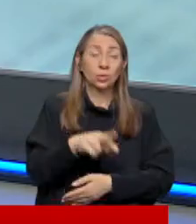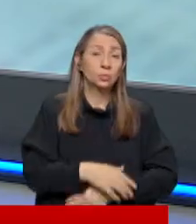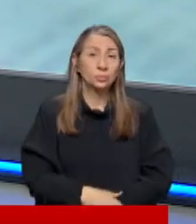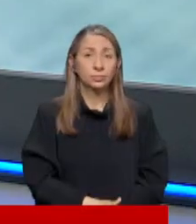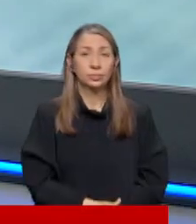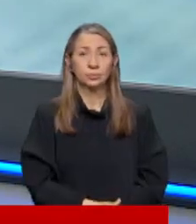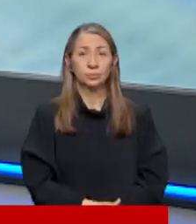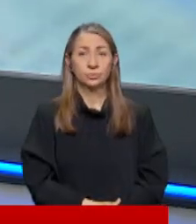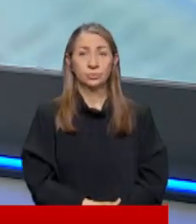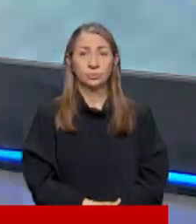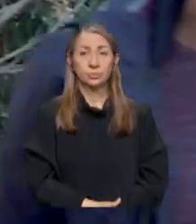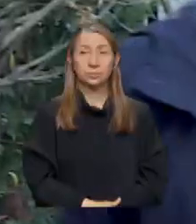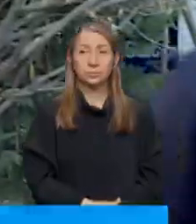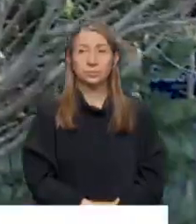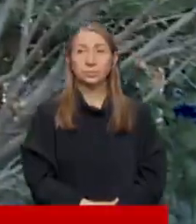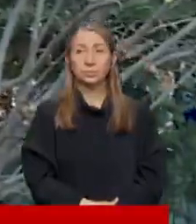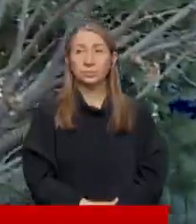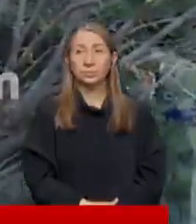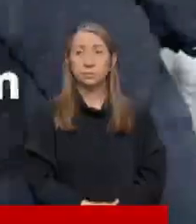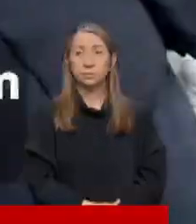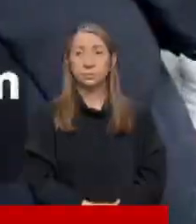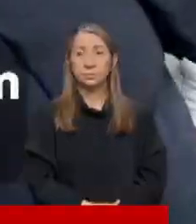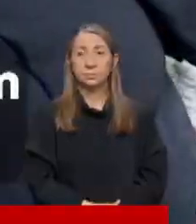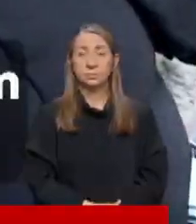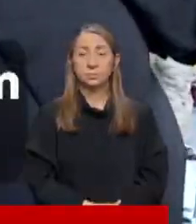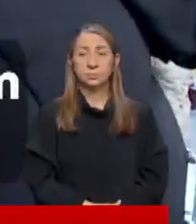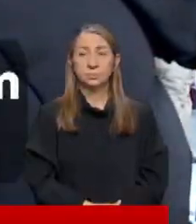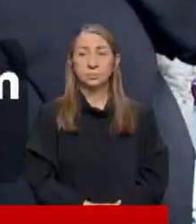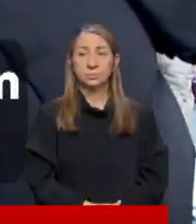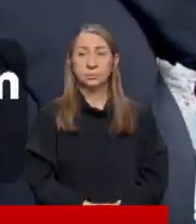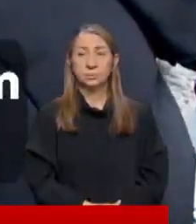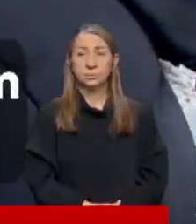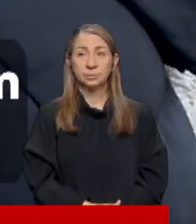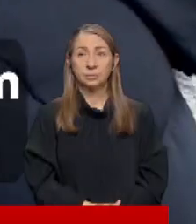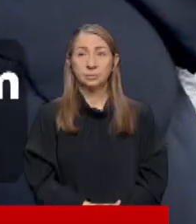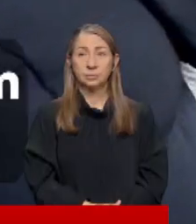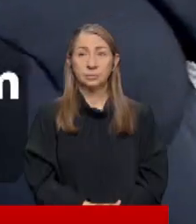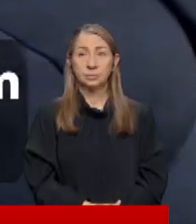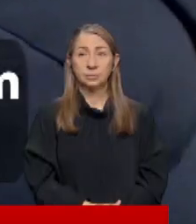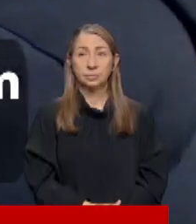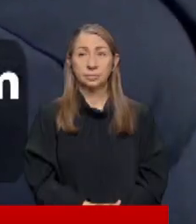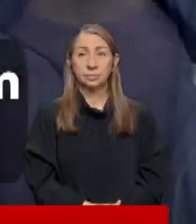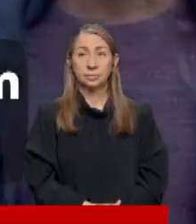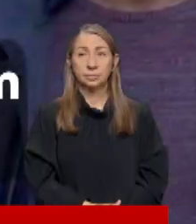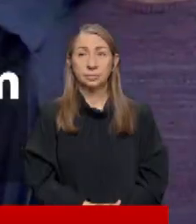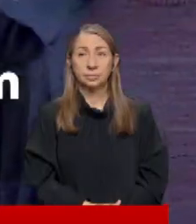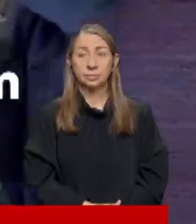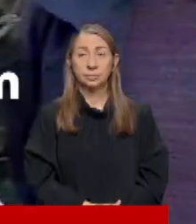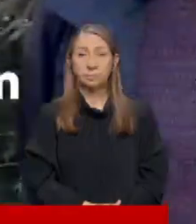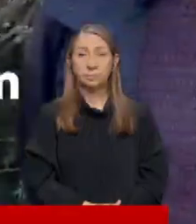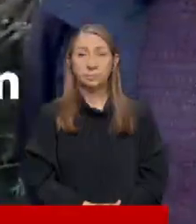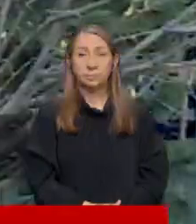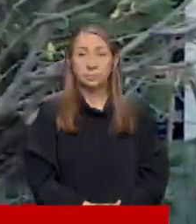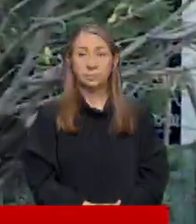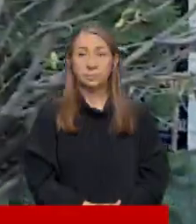kaybetti sağlık nerede Abi şu anda söyler misiniz bana Benim evladım var bak düşmüş